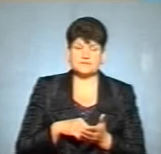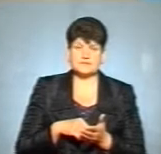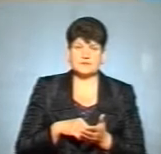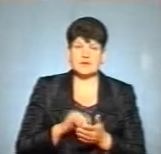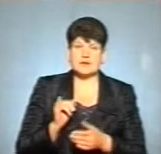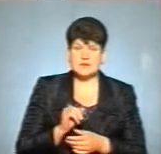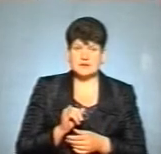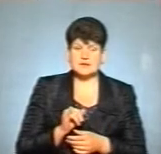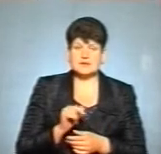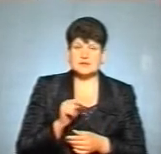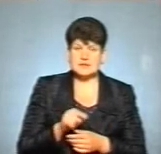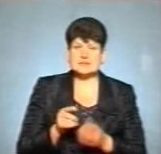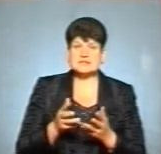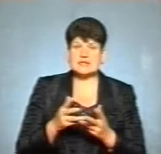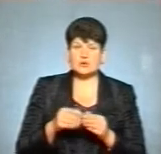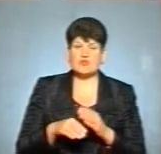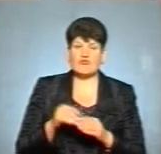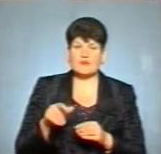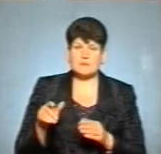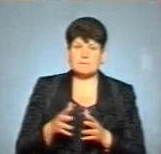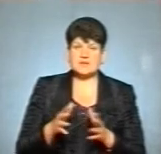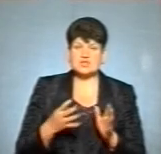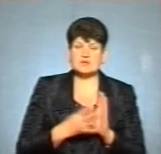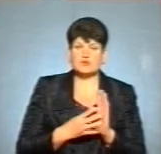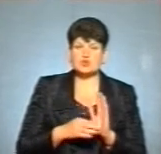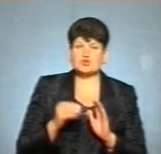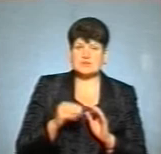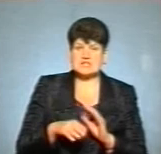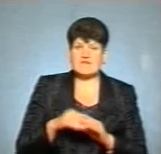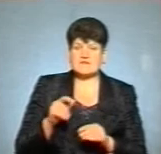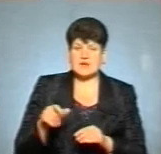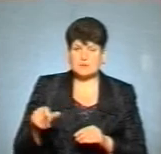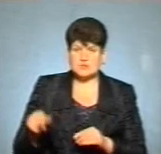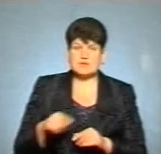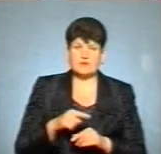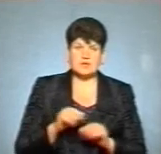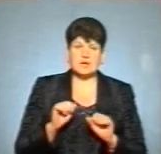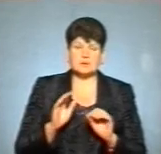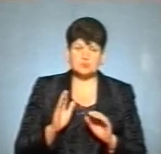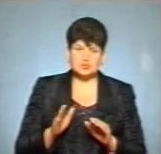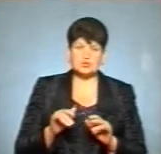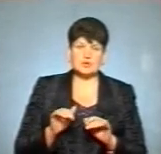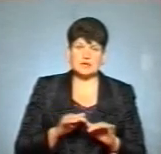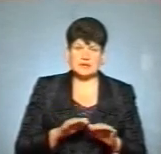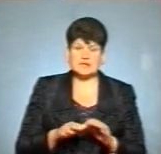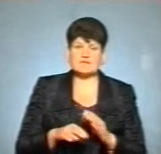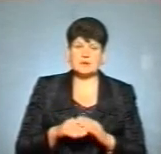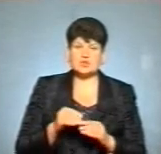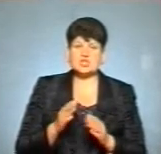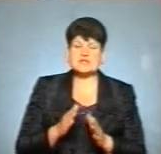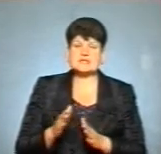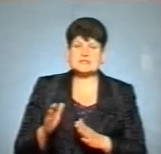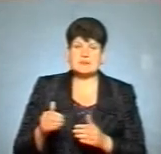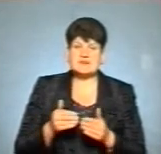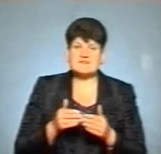ті з кількістю виборців більше 90 тисяч виборців, вони будуть, там буде діяти пропорційна виборча система з